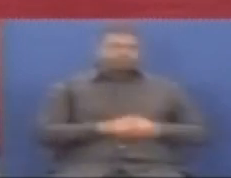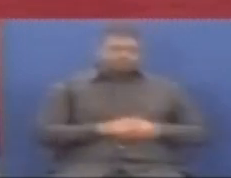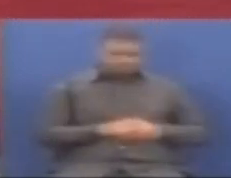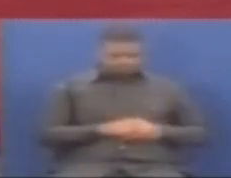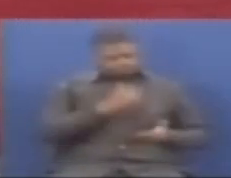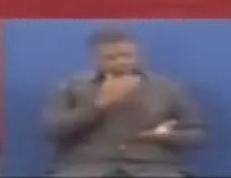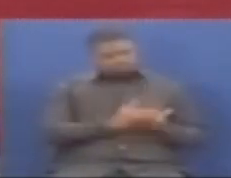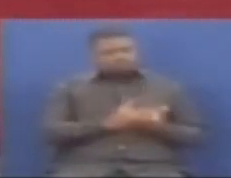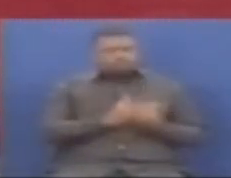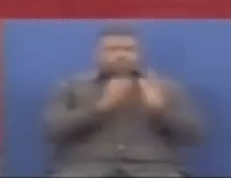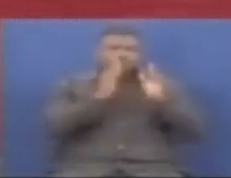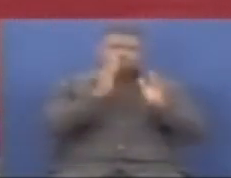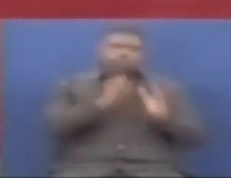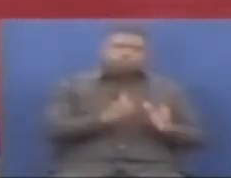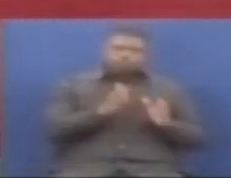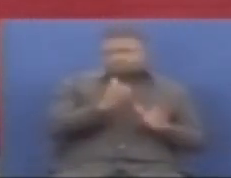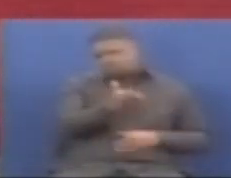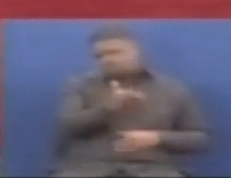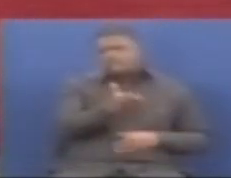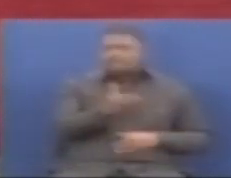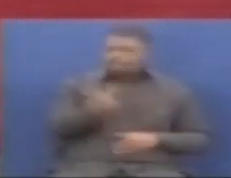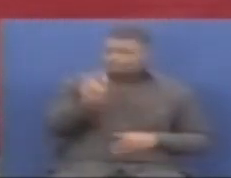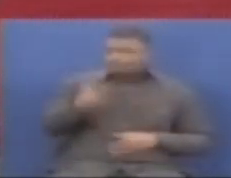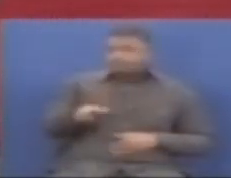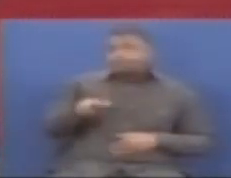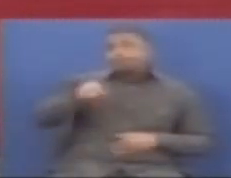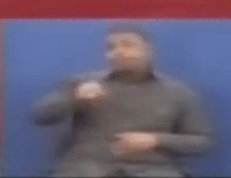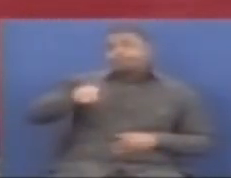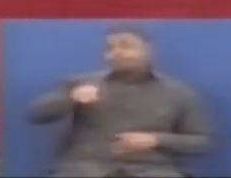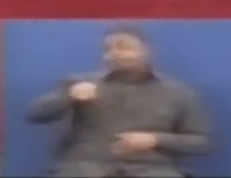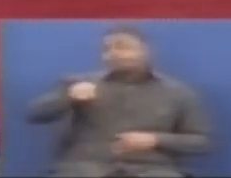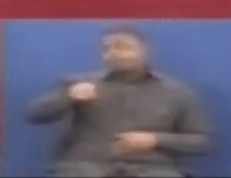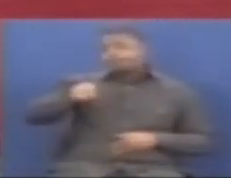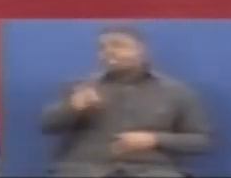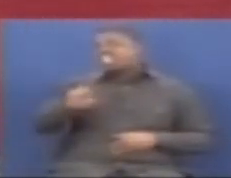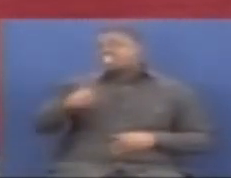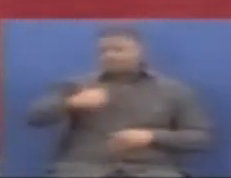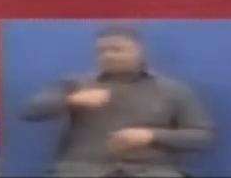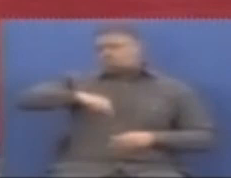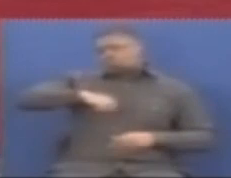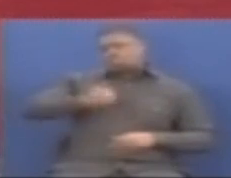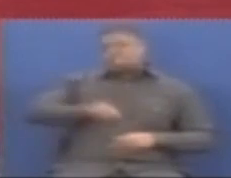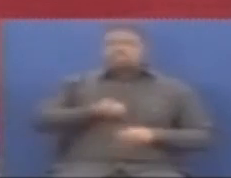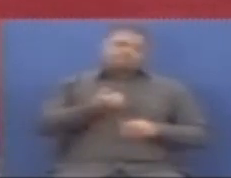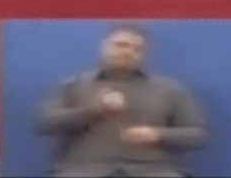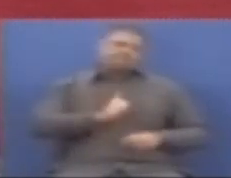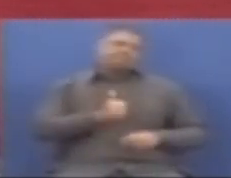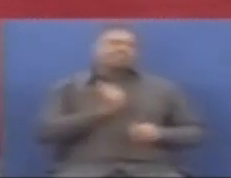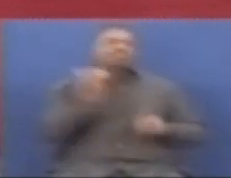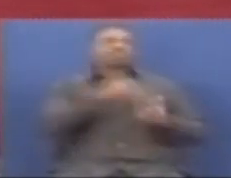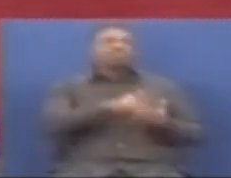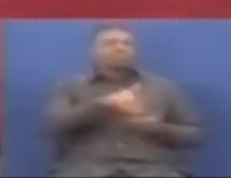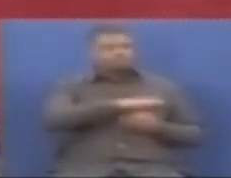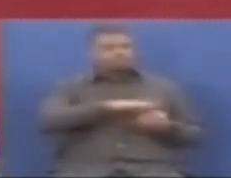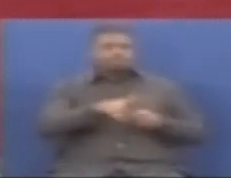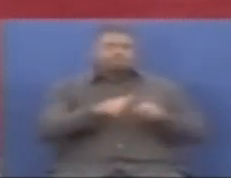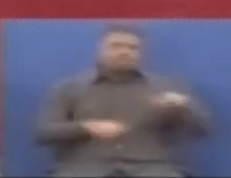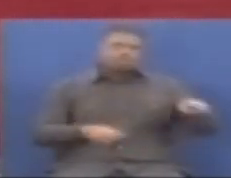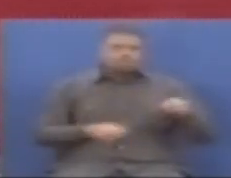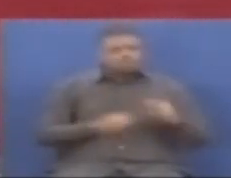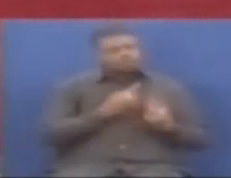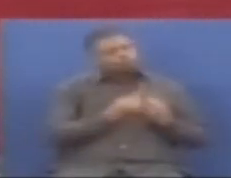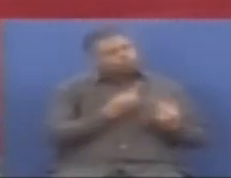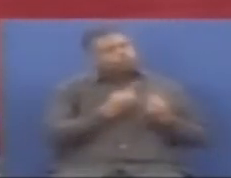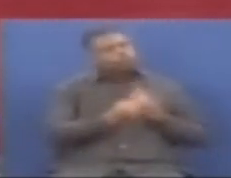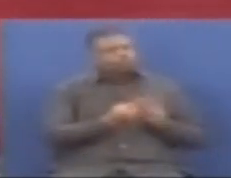sasa ameshaweka tabaka la sub base kwa maana ya kwamba cement na mchanga wameweka kilomita